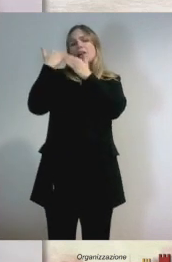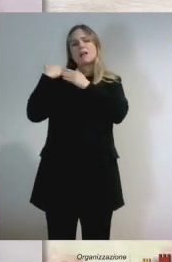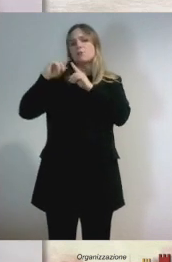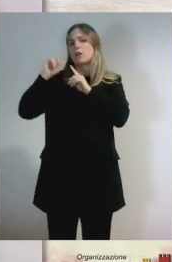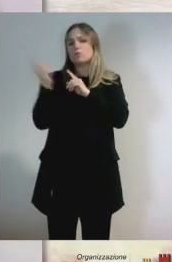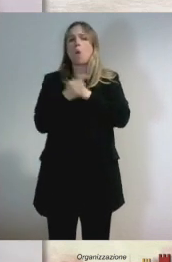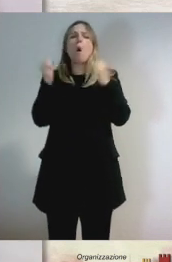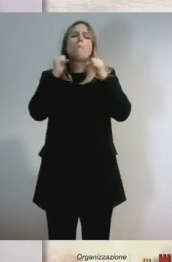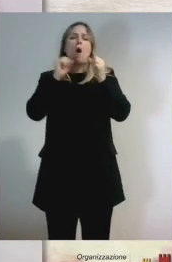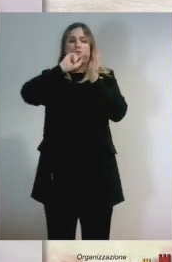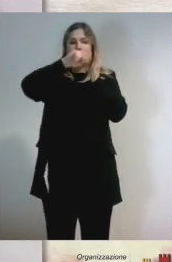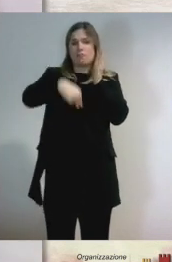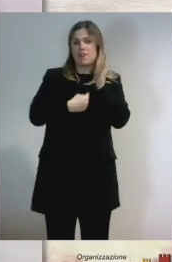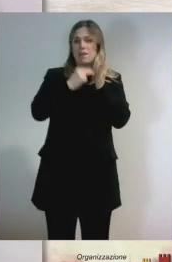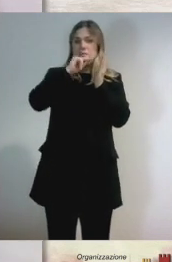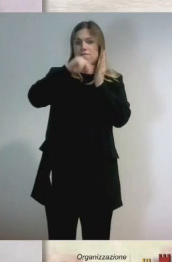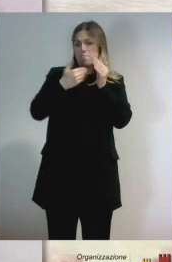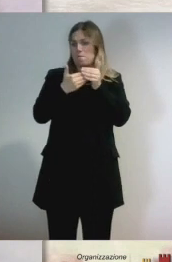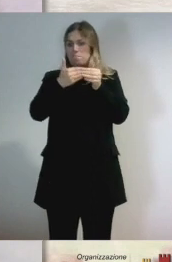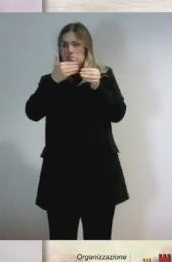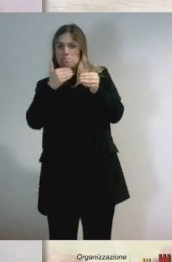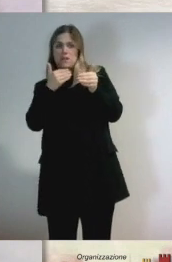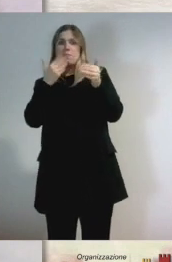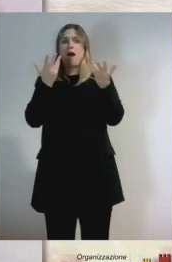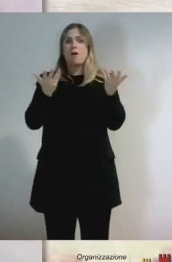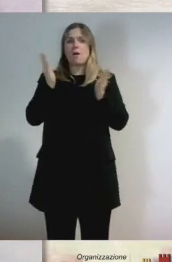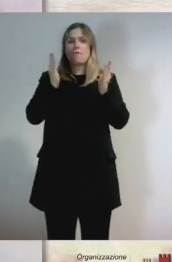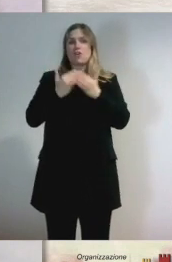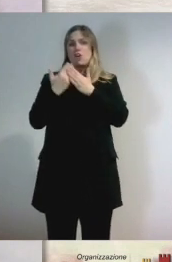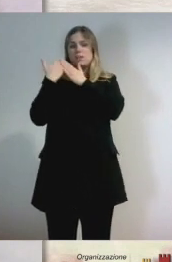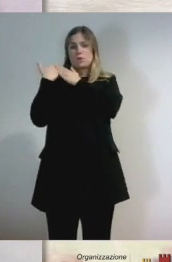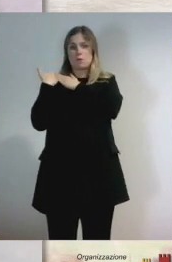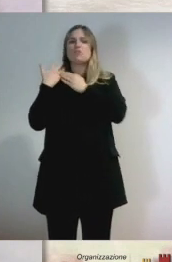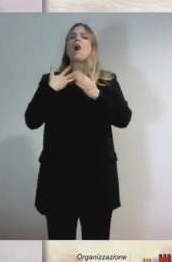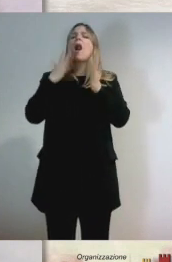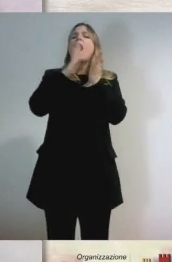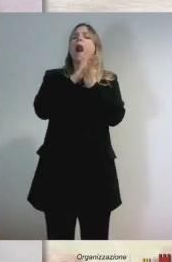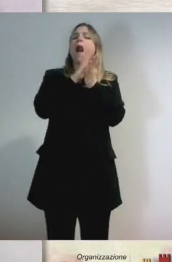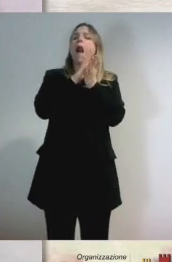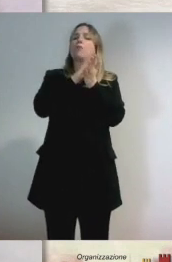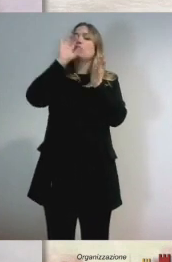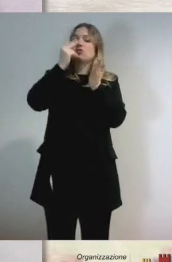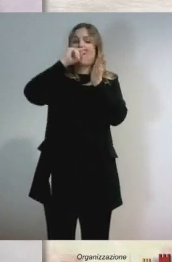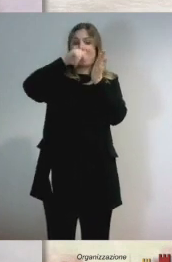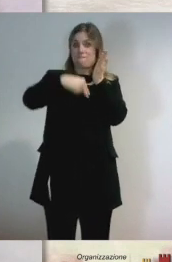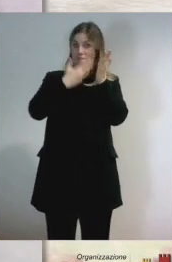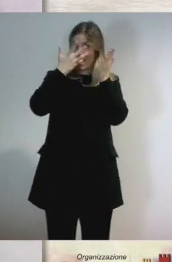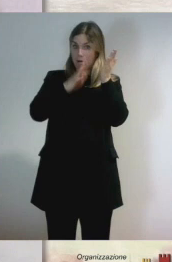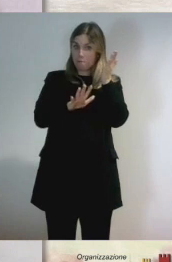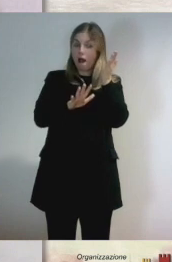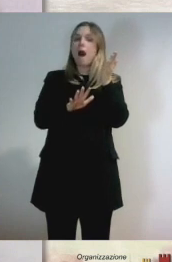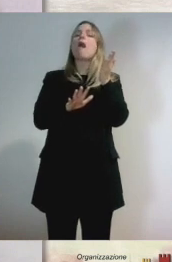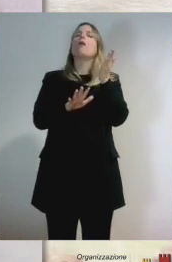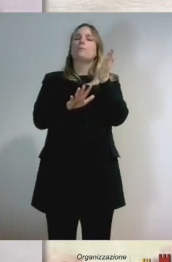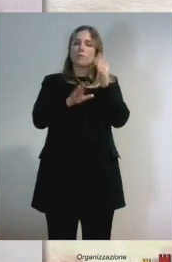ho sentito un intervento prima rispetto alle responsabilità ci sono atti che se li firmi ti accusano da abuso d'ufficio se non lo